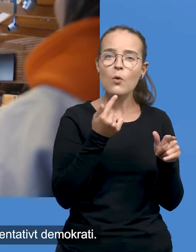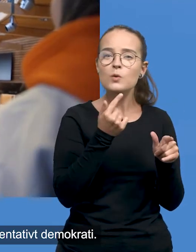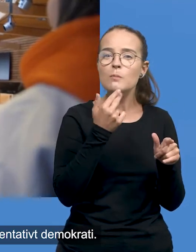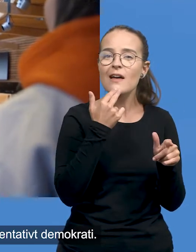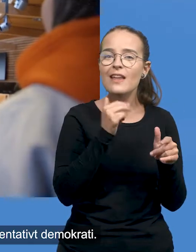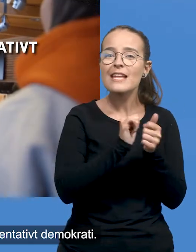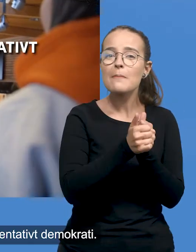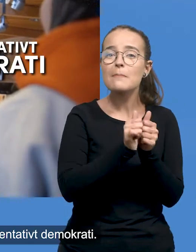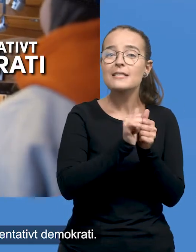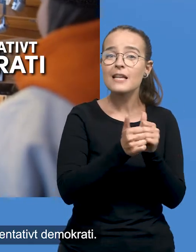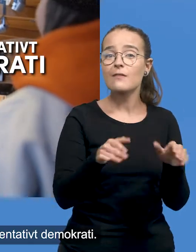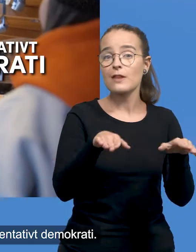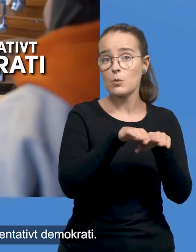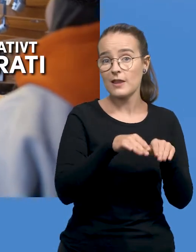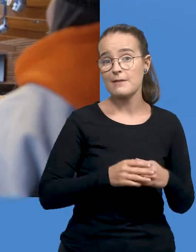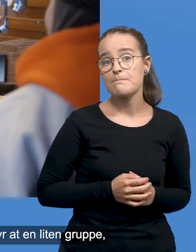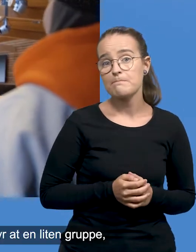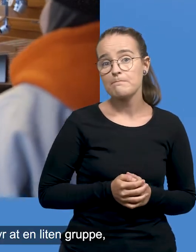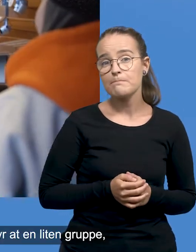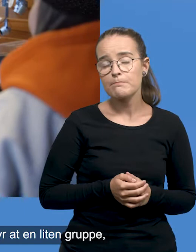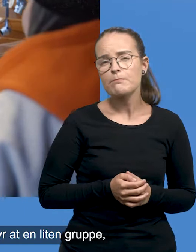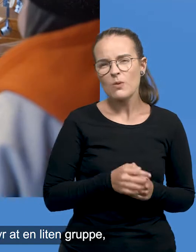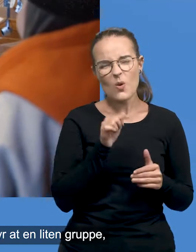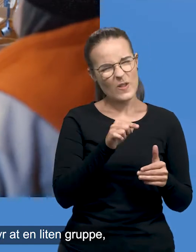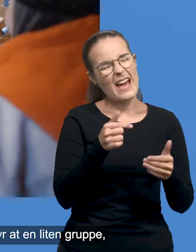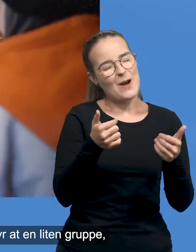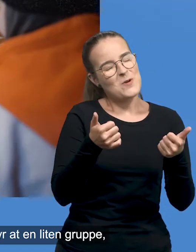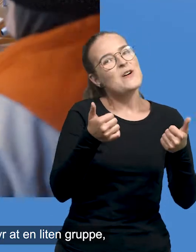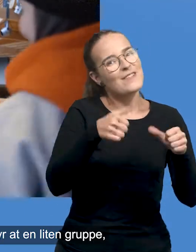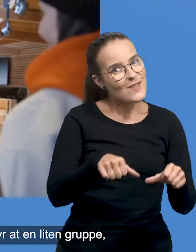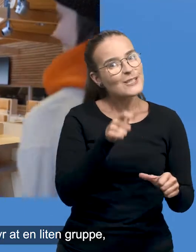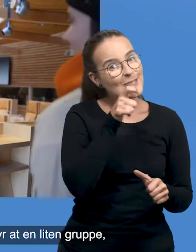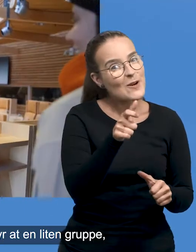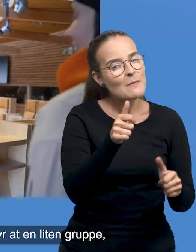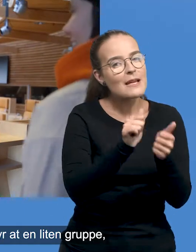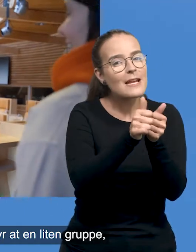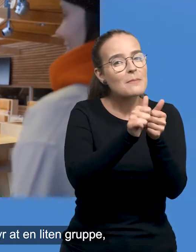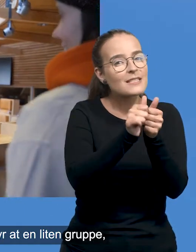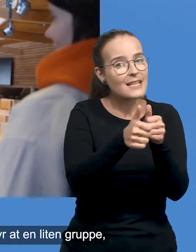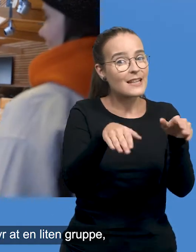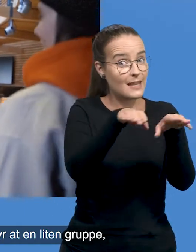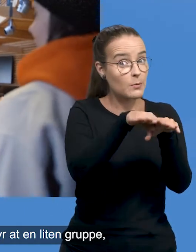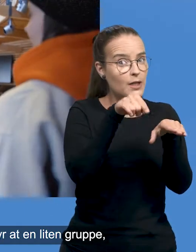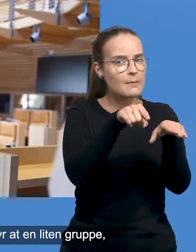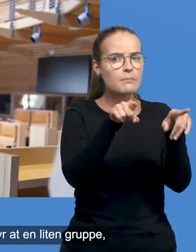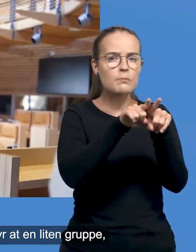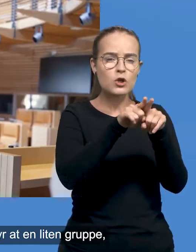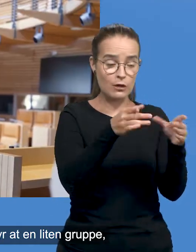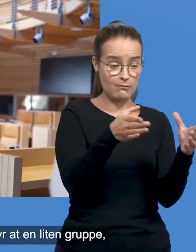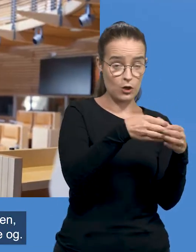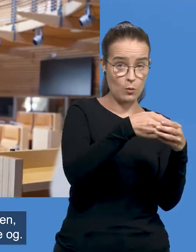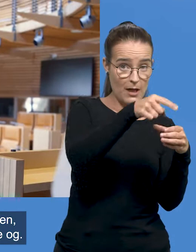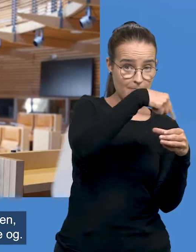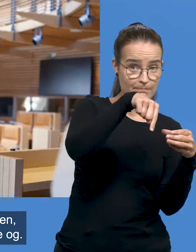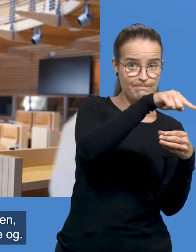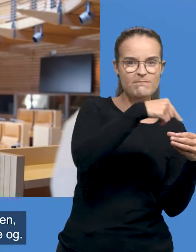heter representativt demokrati. Okay. Og det er skikkelig vanskelig ord, men representativt demokrati, det betyr at en liten